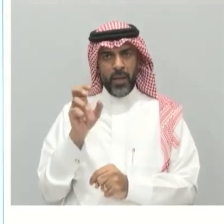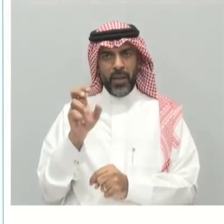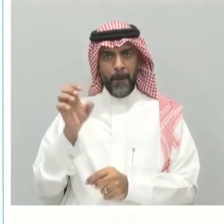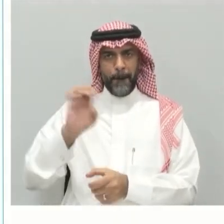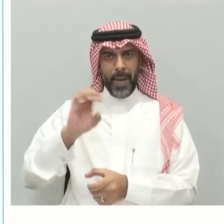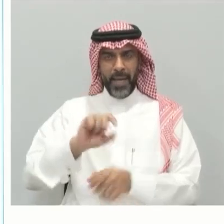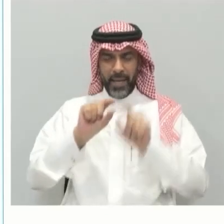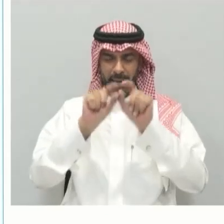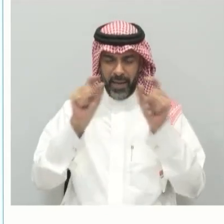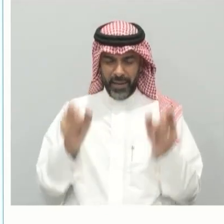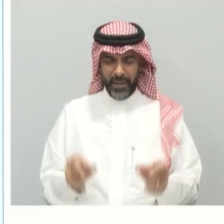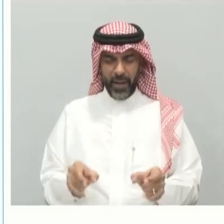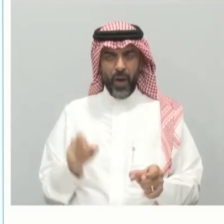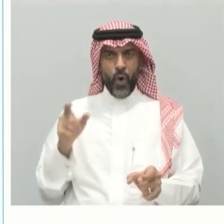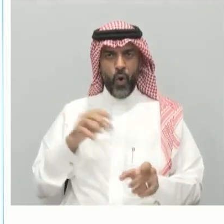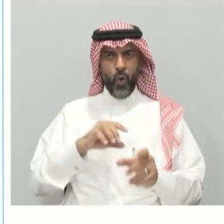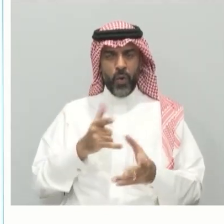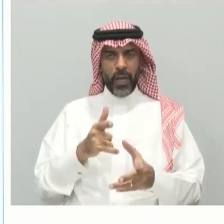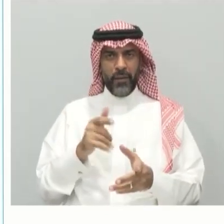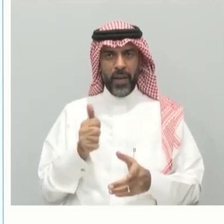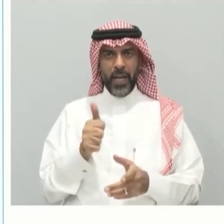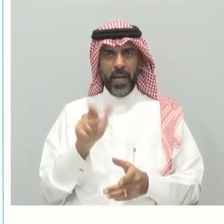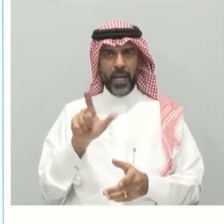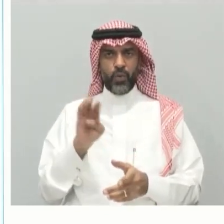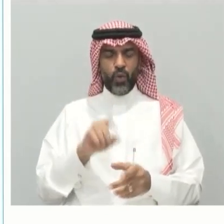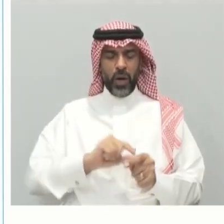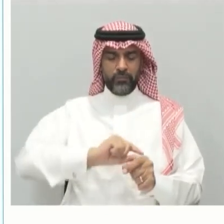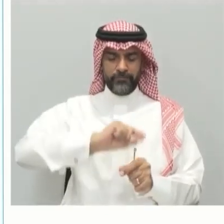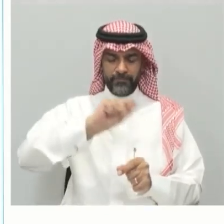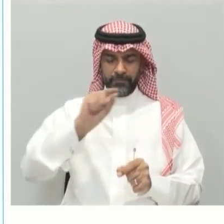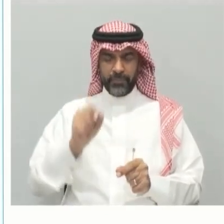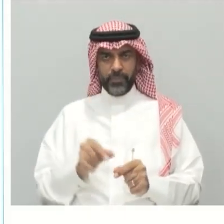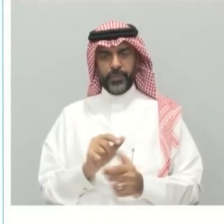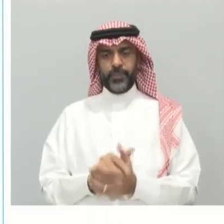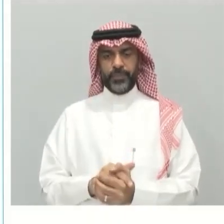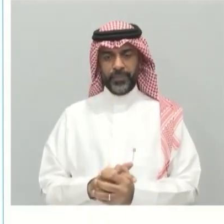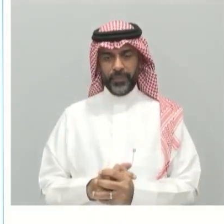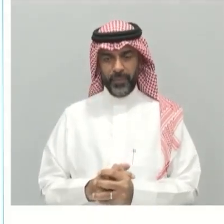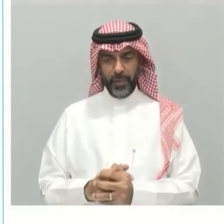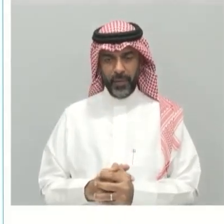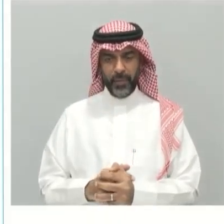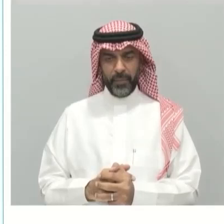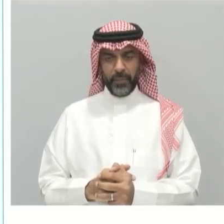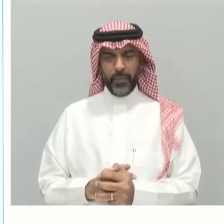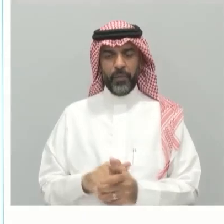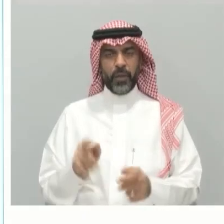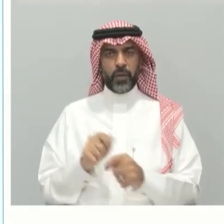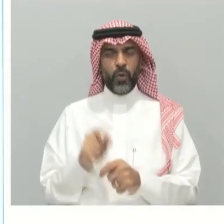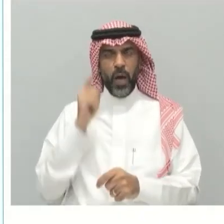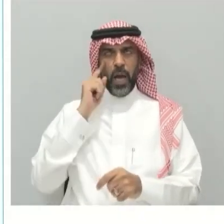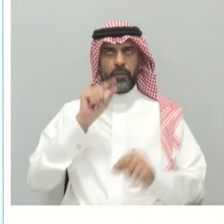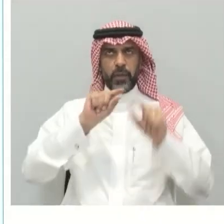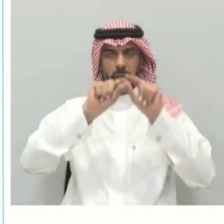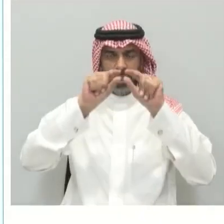ذكرنا بانها تتدفق الالكترونات خلال السلك وتدفق الايونات خلال القنطره الملحيه فيتكون ما يعرف